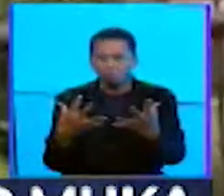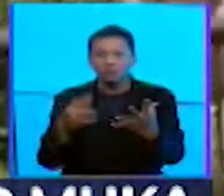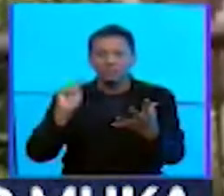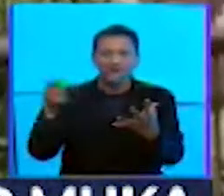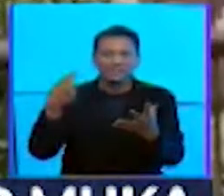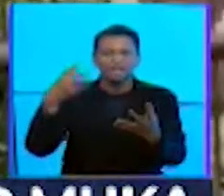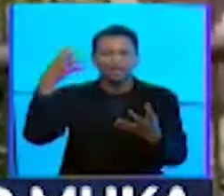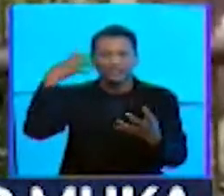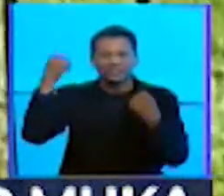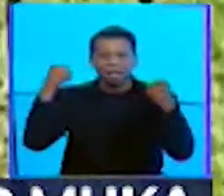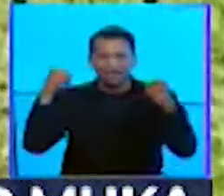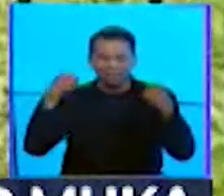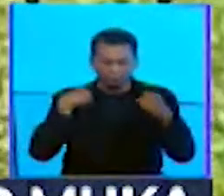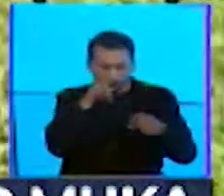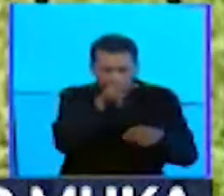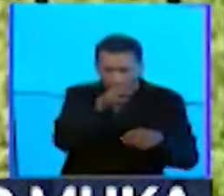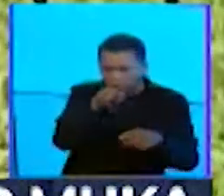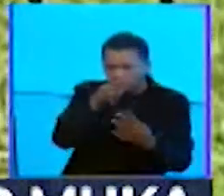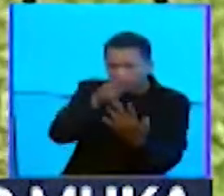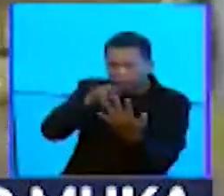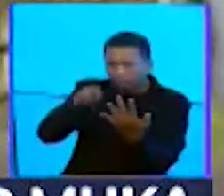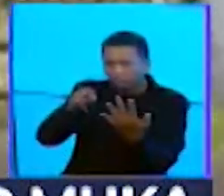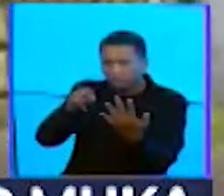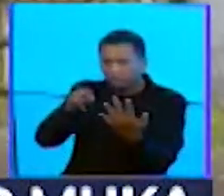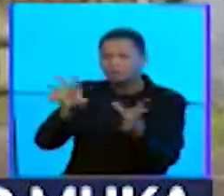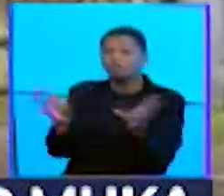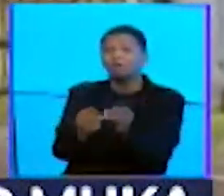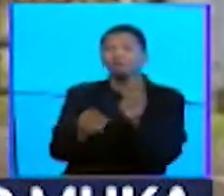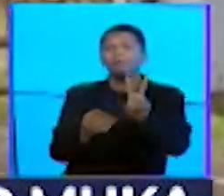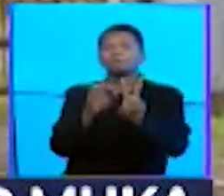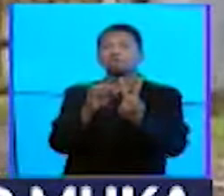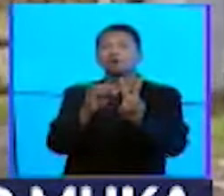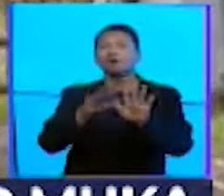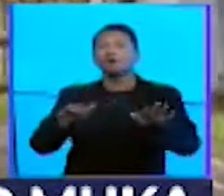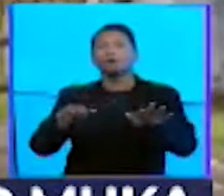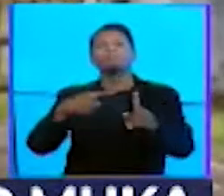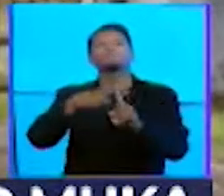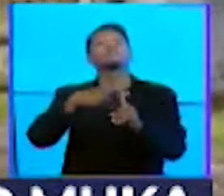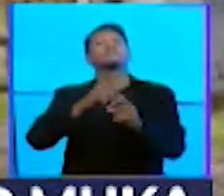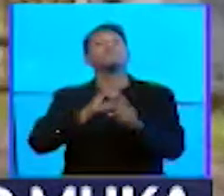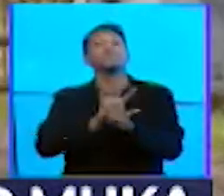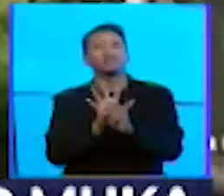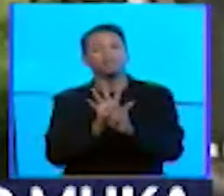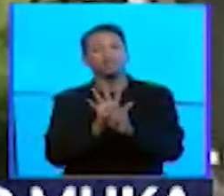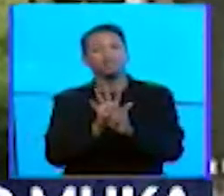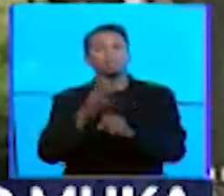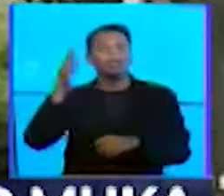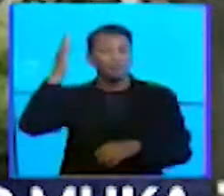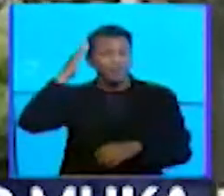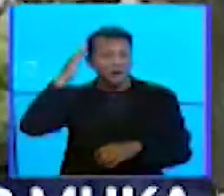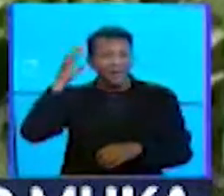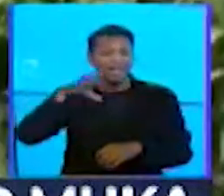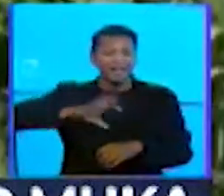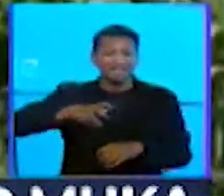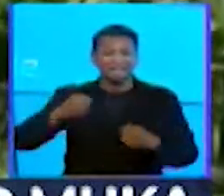hasilnya 20 orang terkonfirmasi positif COVID-19. Kepala Dinas Kesehatan Kota Tasikmalaya, Usu Pangat,